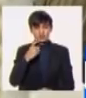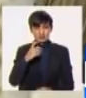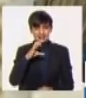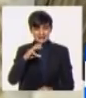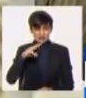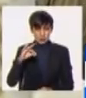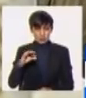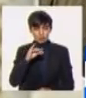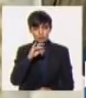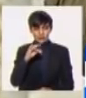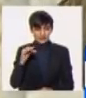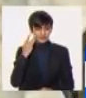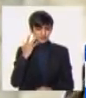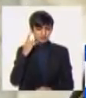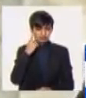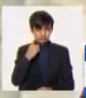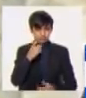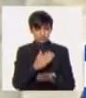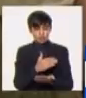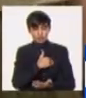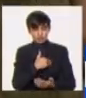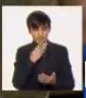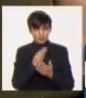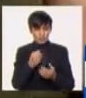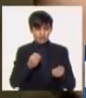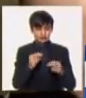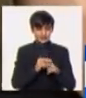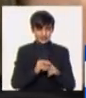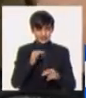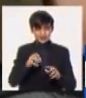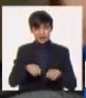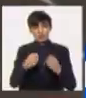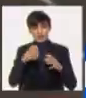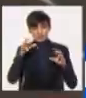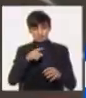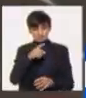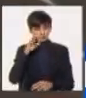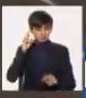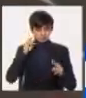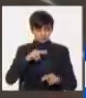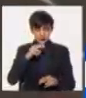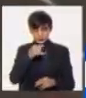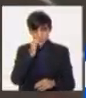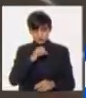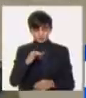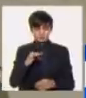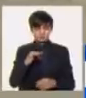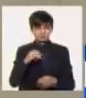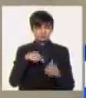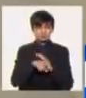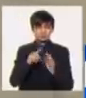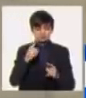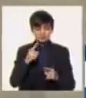Юрию каждый день звонят клиенты, которые хотят починить машину, но нарушить закон он не может. Предприниматель задается вопросом,